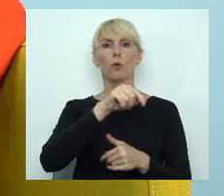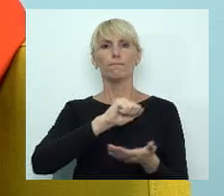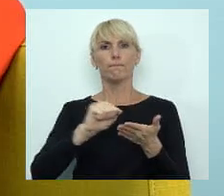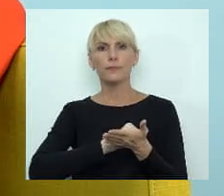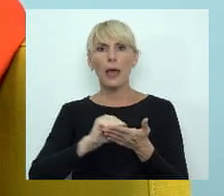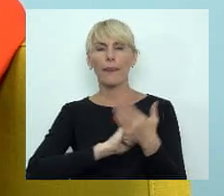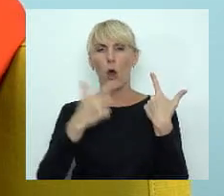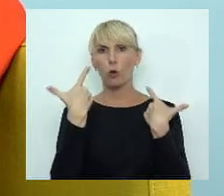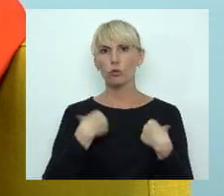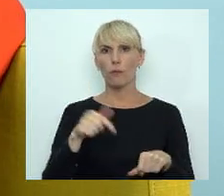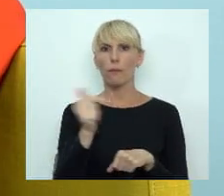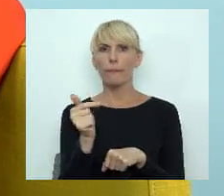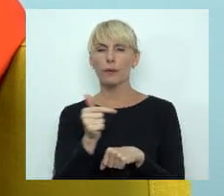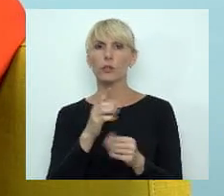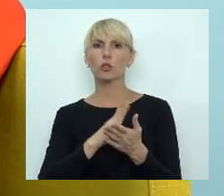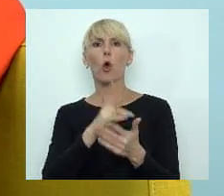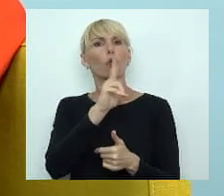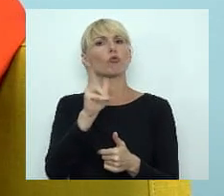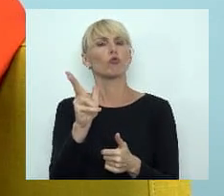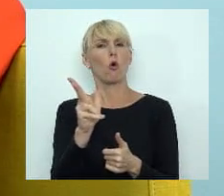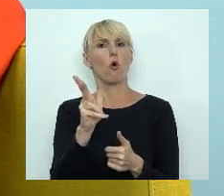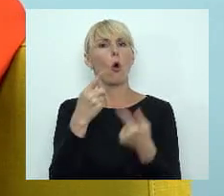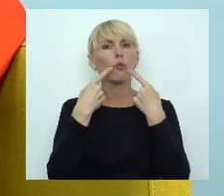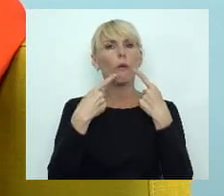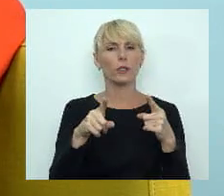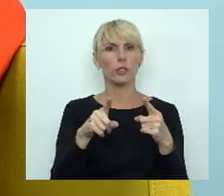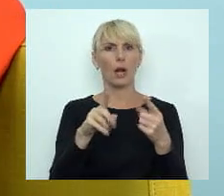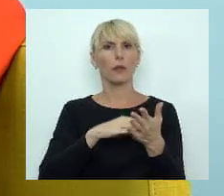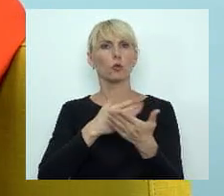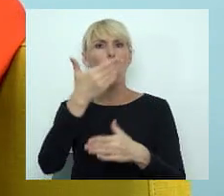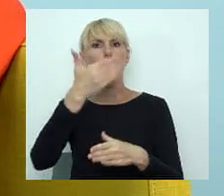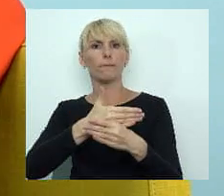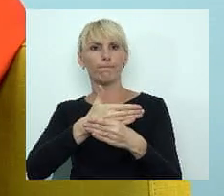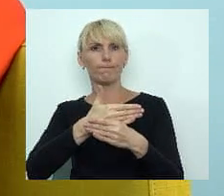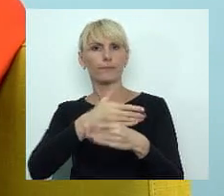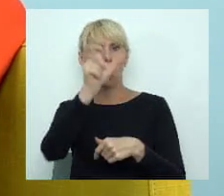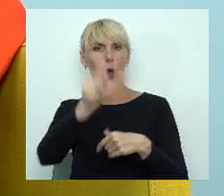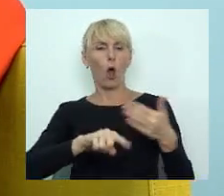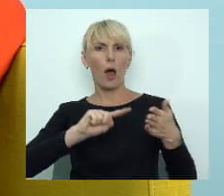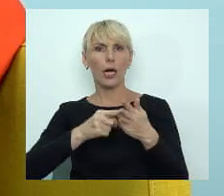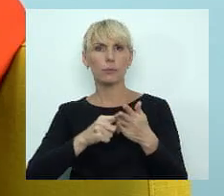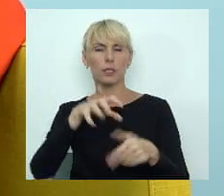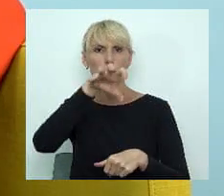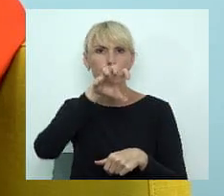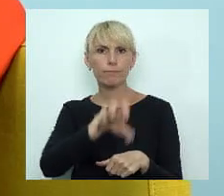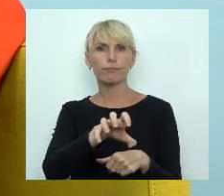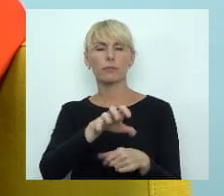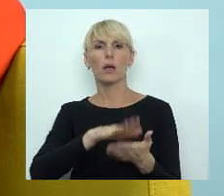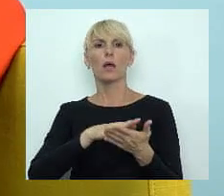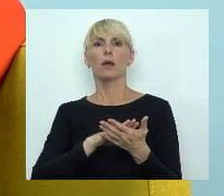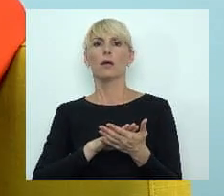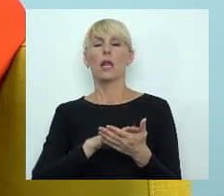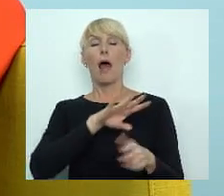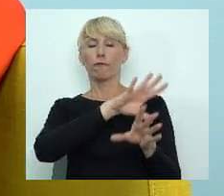procedury zakładają, że jest ktoś za to odpowiedzialny. Tym odpowiedzialnym podmiotem jest administrator. Jest to zbiorcza kategoria dla wszystkich tych